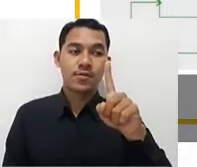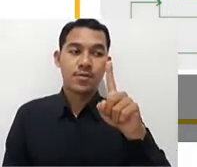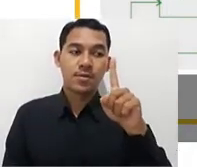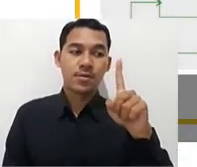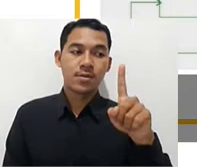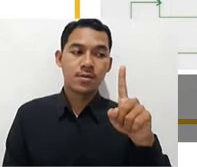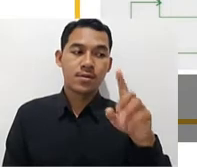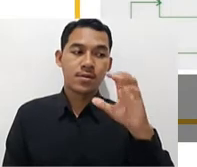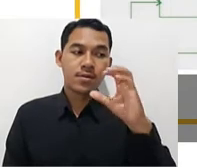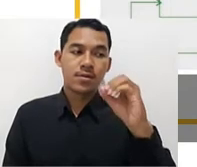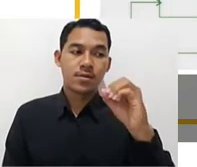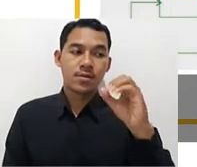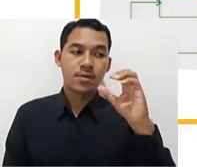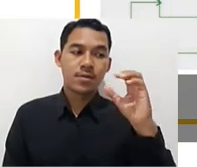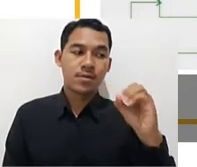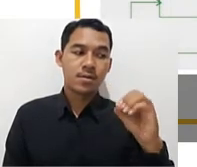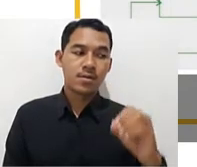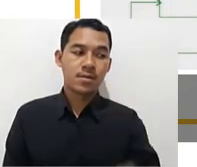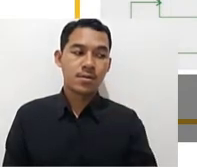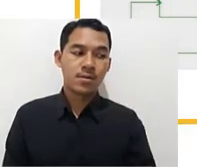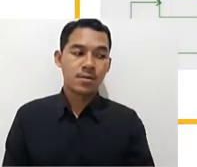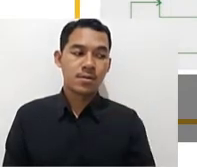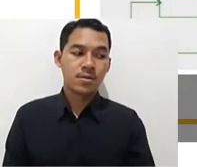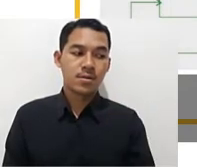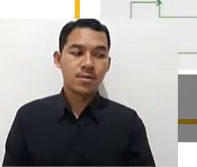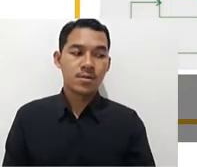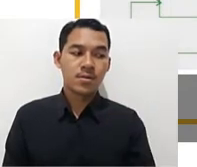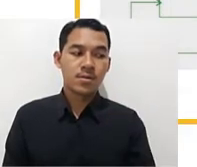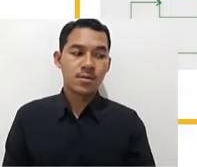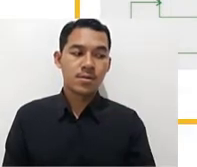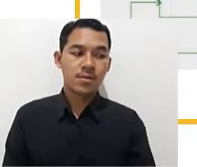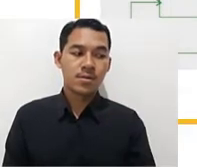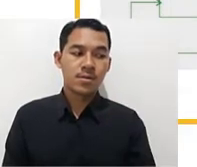1, 0, 0. Nah, misalkan gitu ya. Nah,